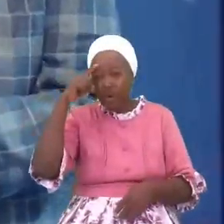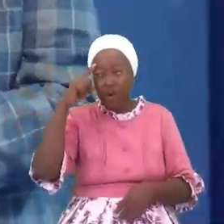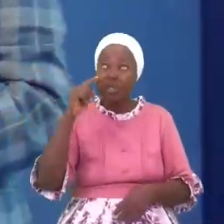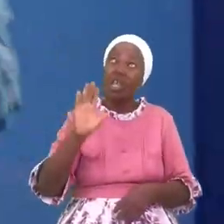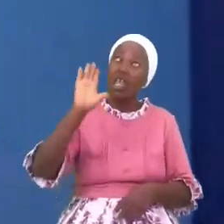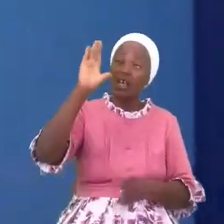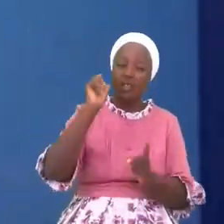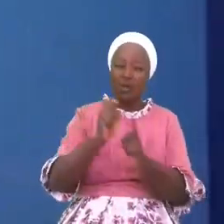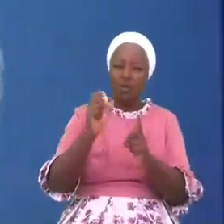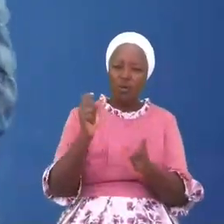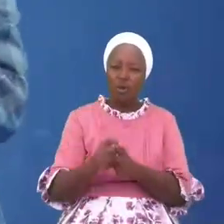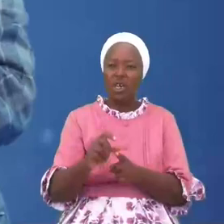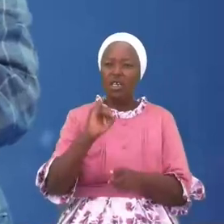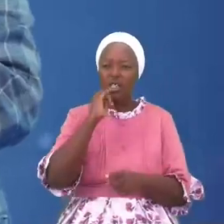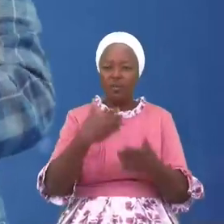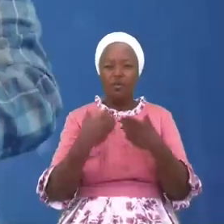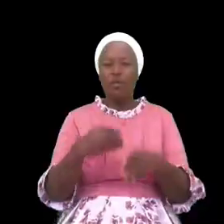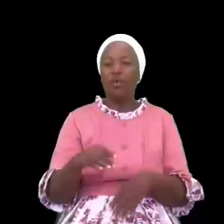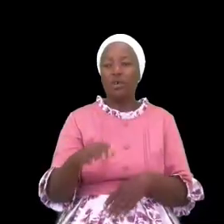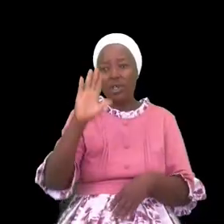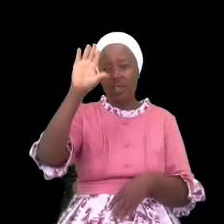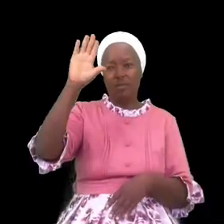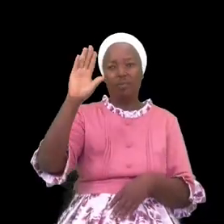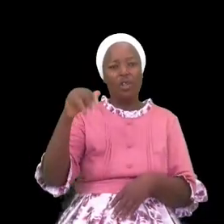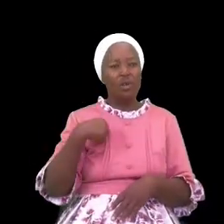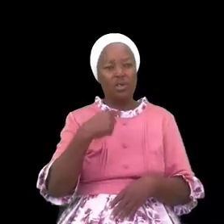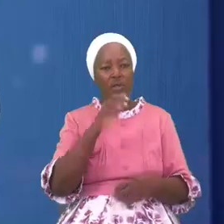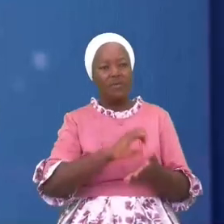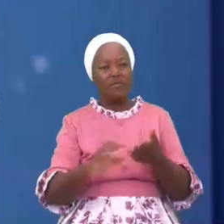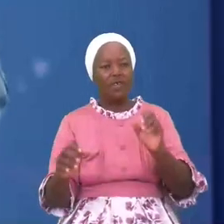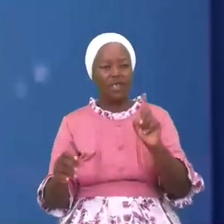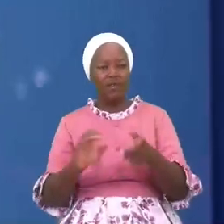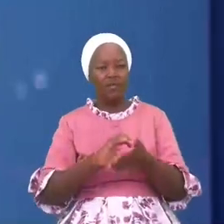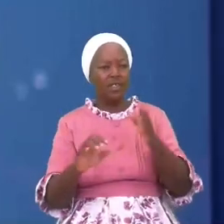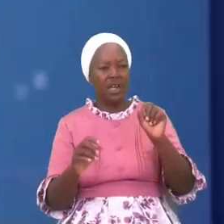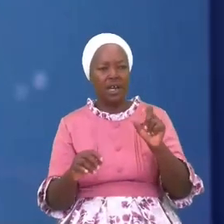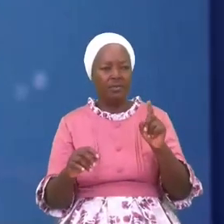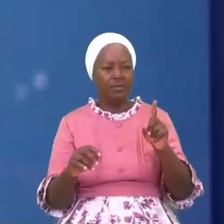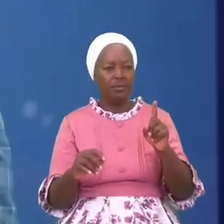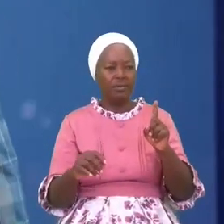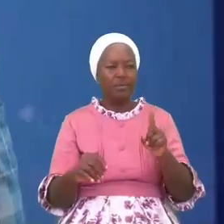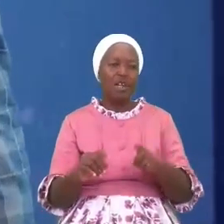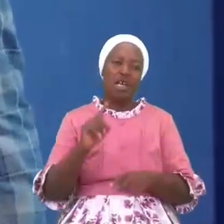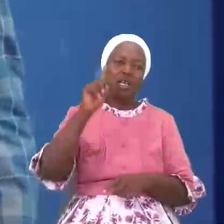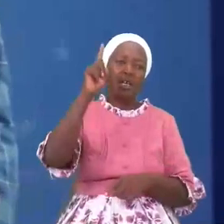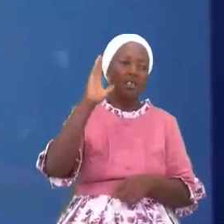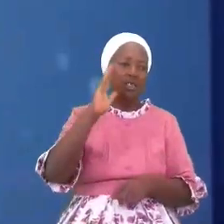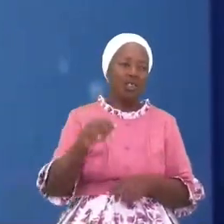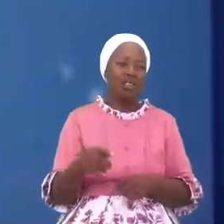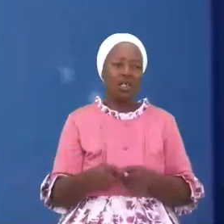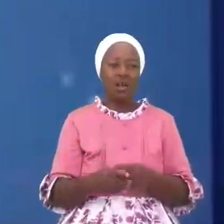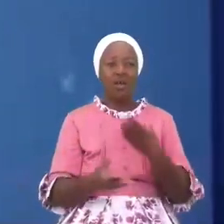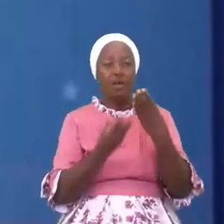que ses œuvres le précèdent. Dans le verset 11, verset 11, comme un berger,